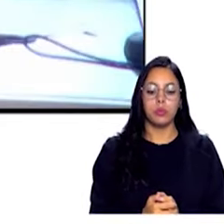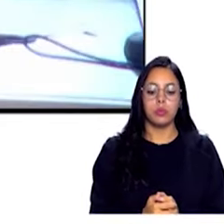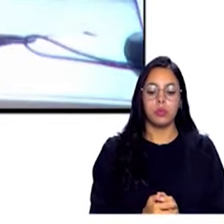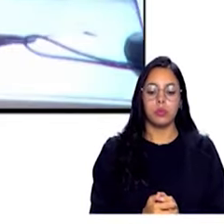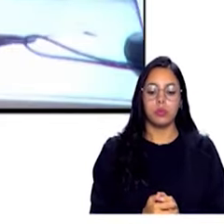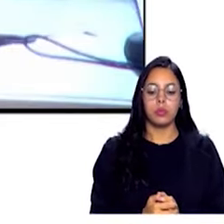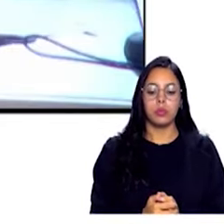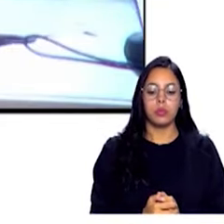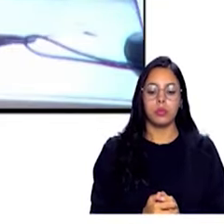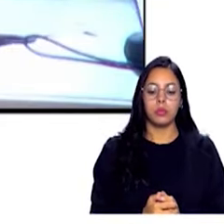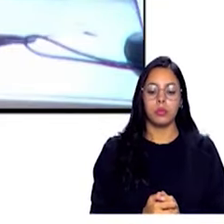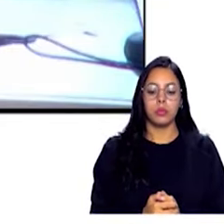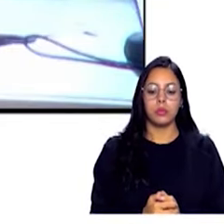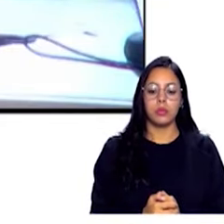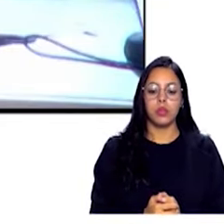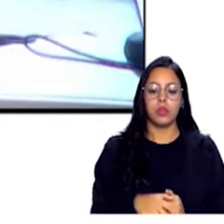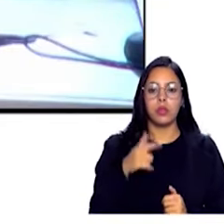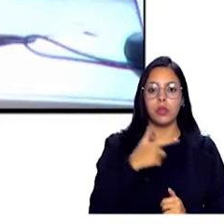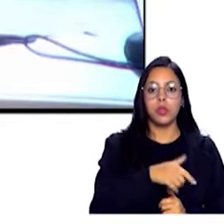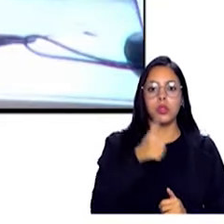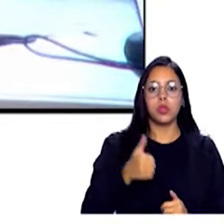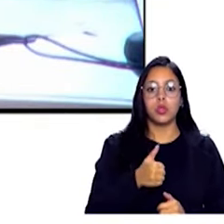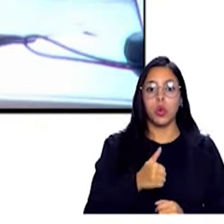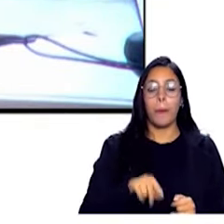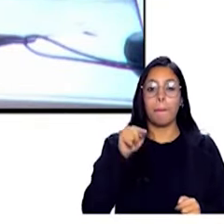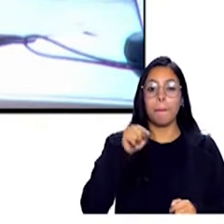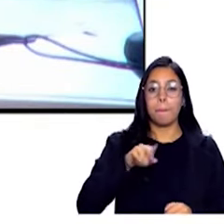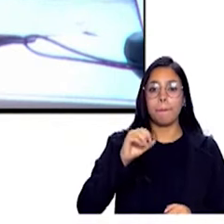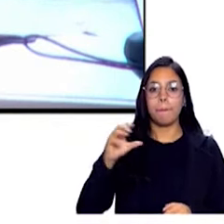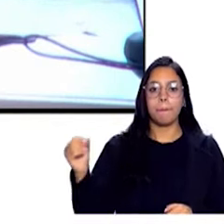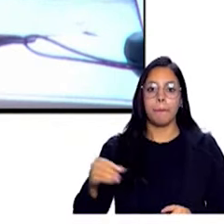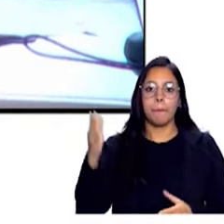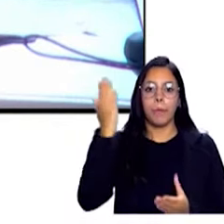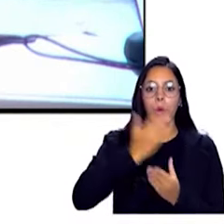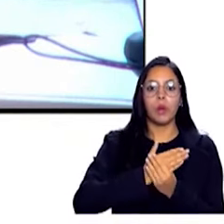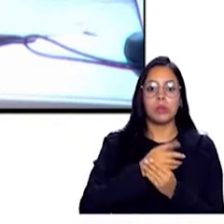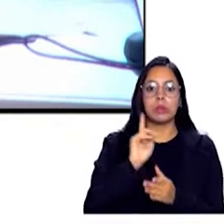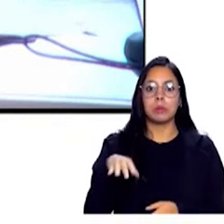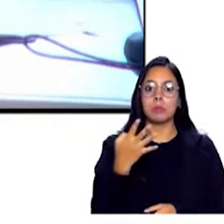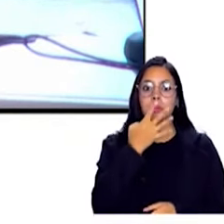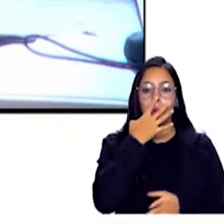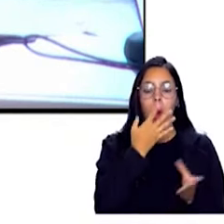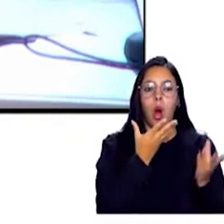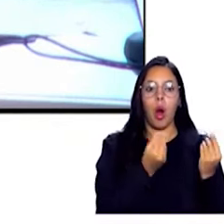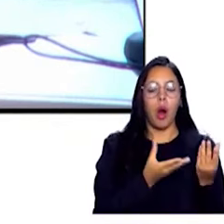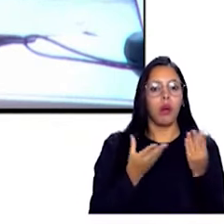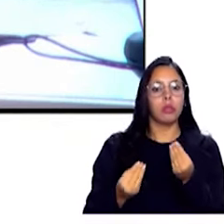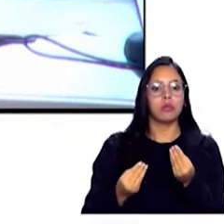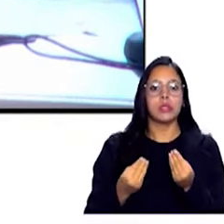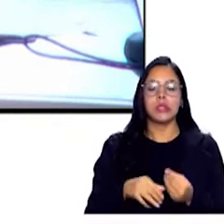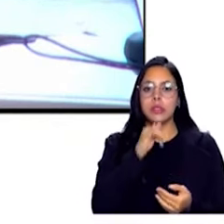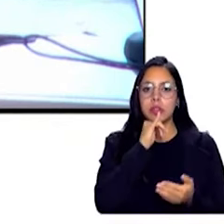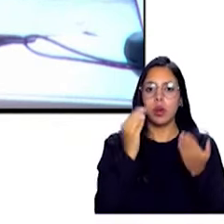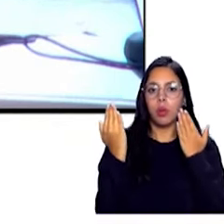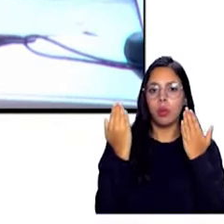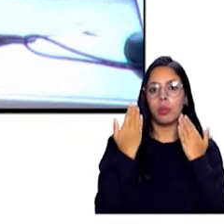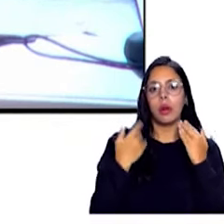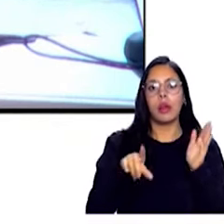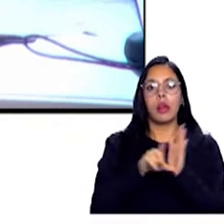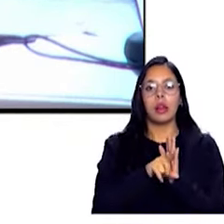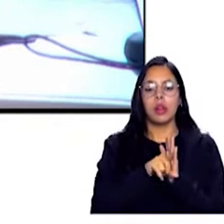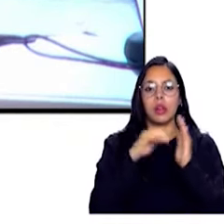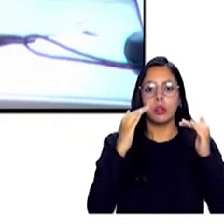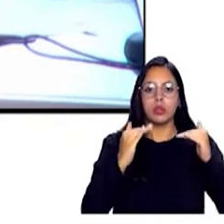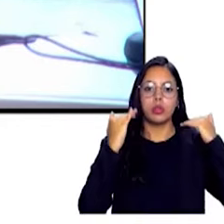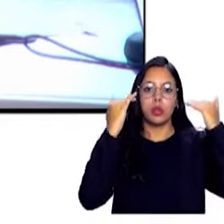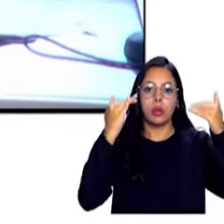21000 peut effrayer si l'on compare avec la cour suprême américaine mais Il ne faut pas comparer avec la cour